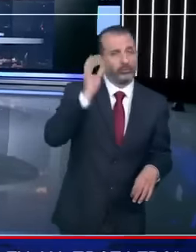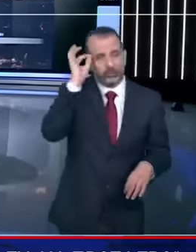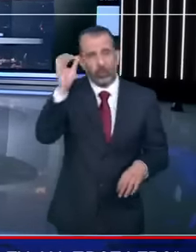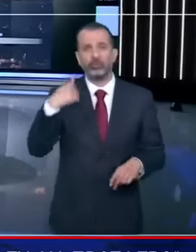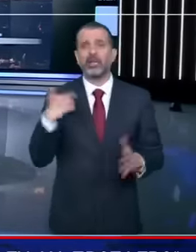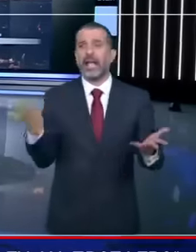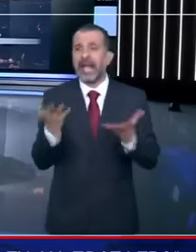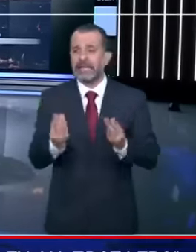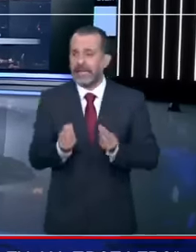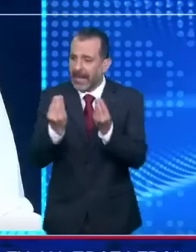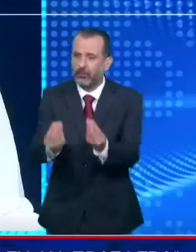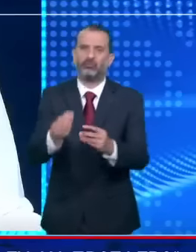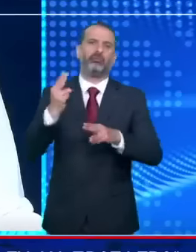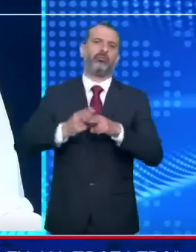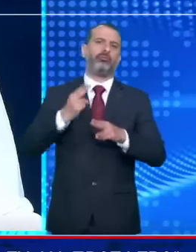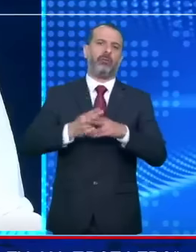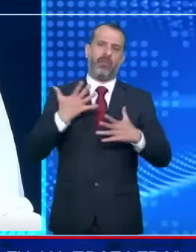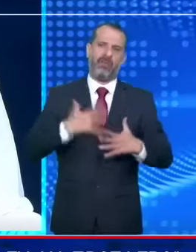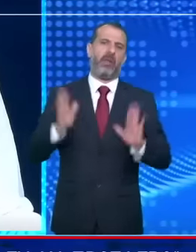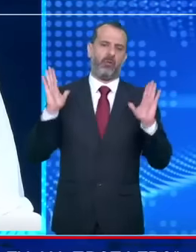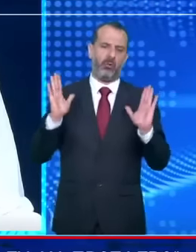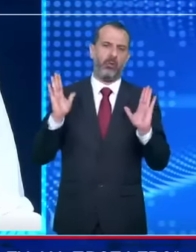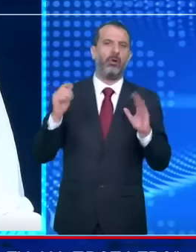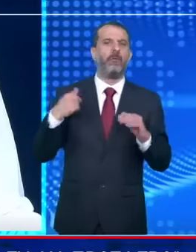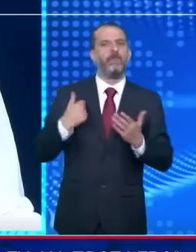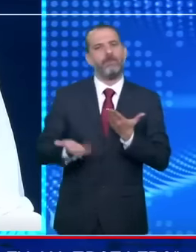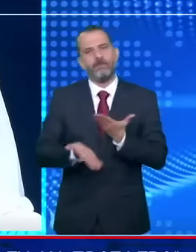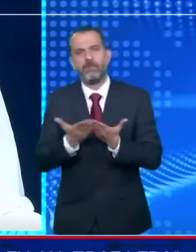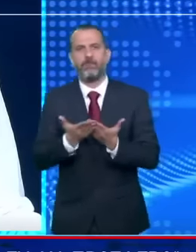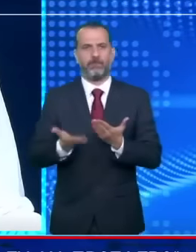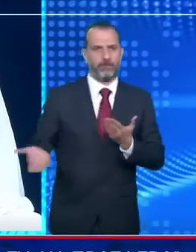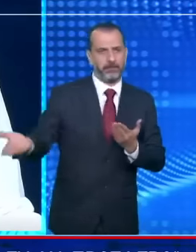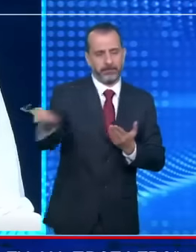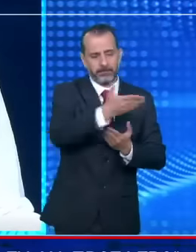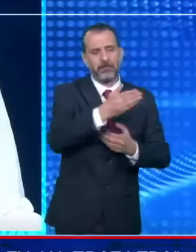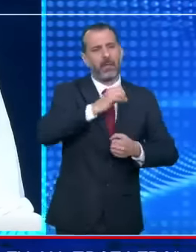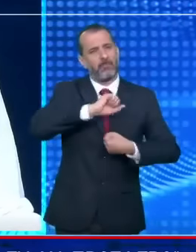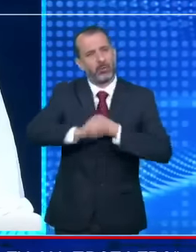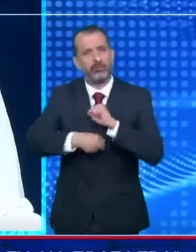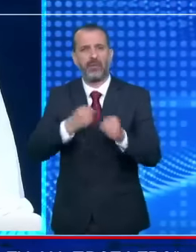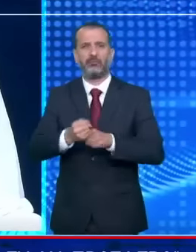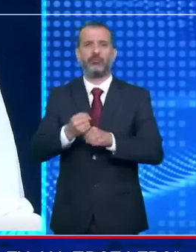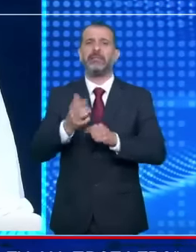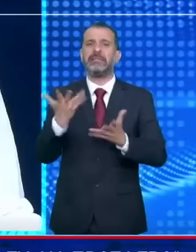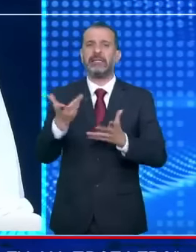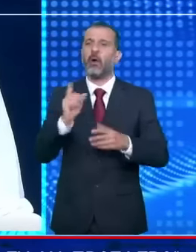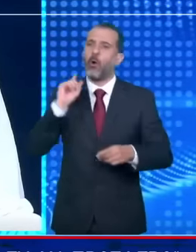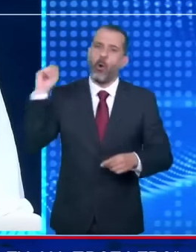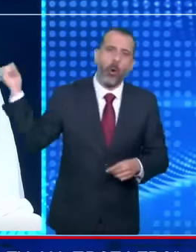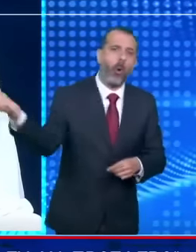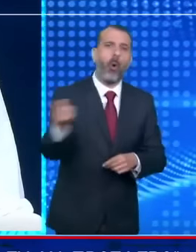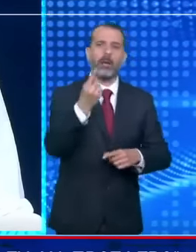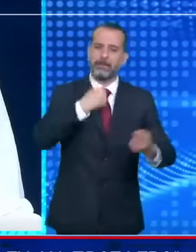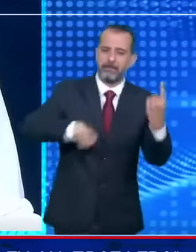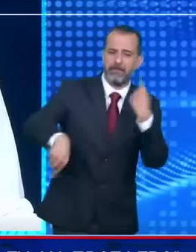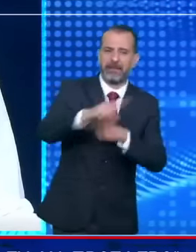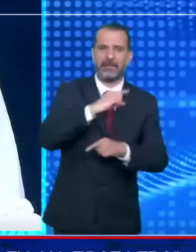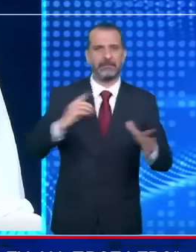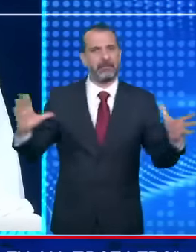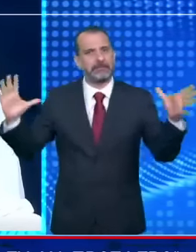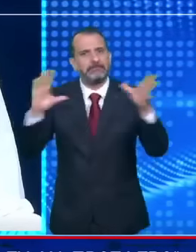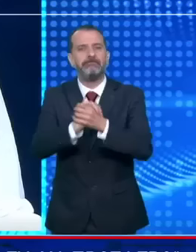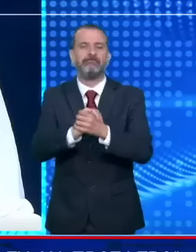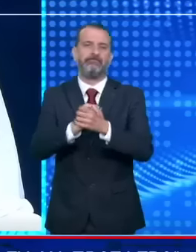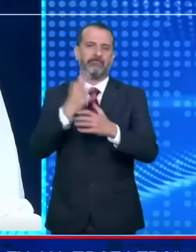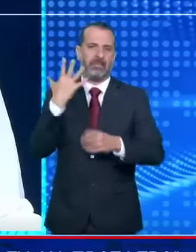είμαι εδώ για να προσπαθήσουμε να μονιάσουμε τη χώρα και να υπάρχει